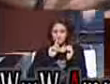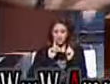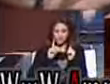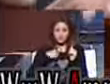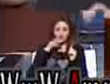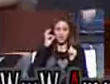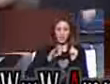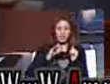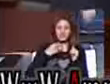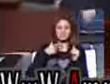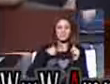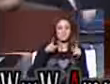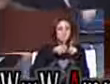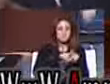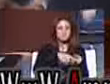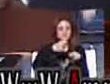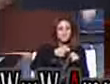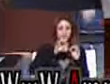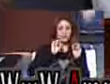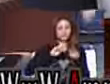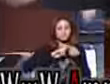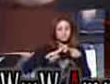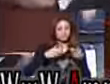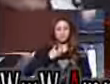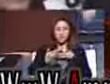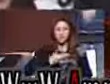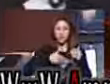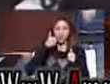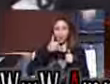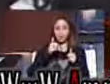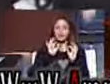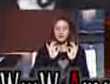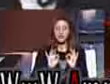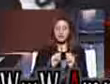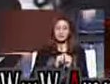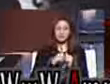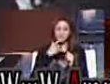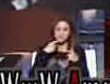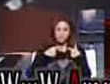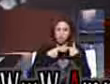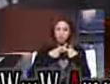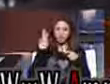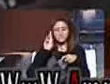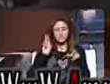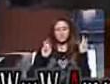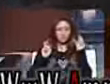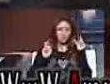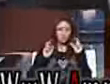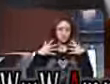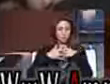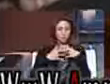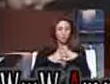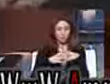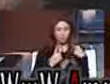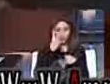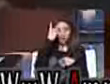أن تبروهم، وهذا هو البر. وربنا يديم دايما العلاقات الجميلة يعني، ويديم لمصر الخير إن شاء